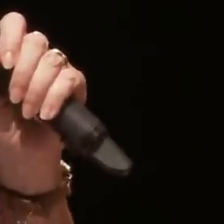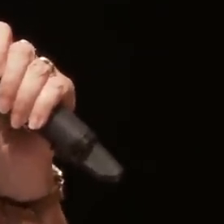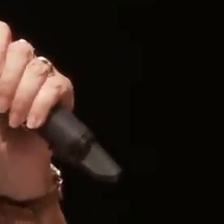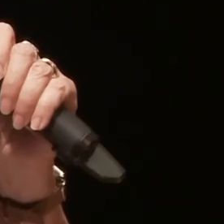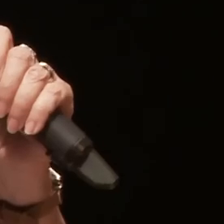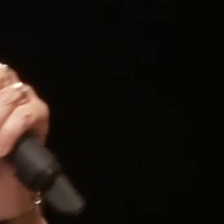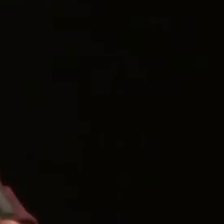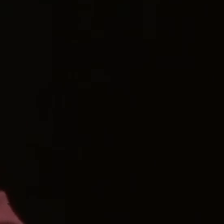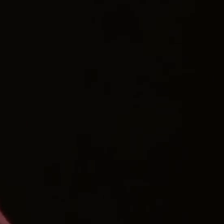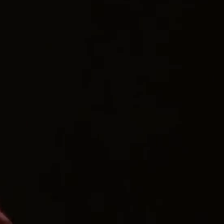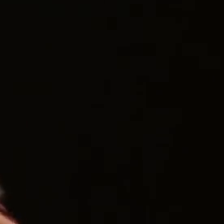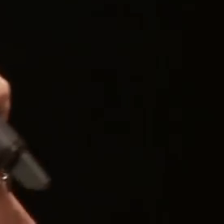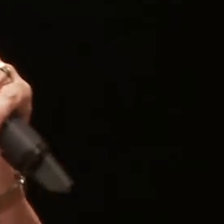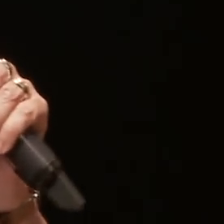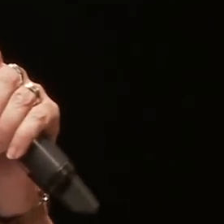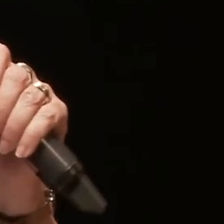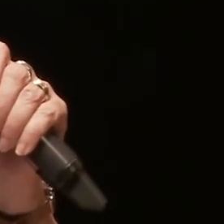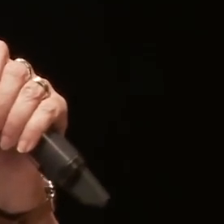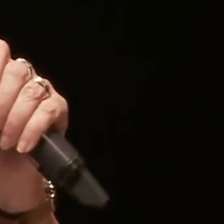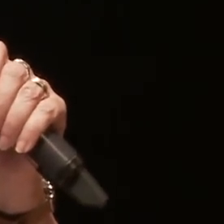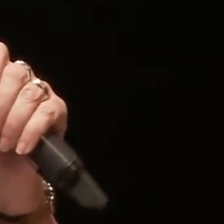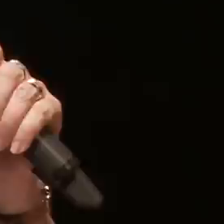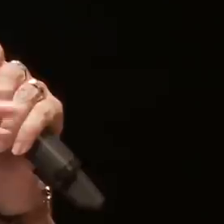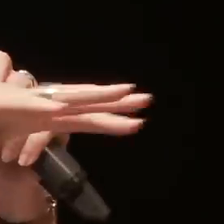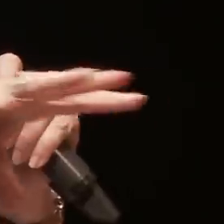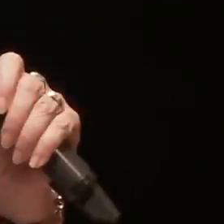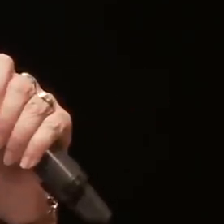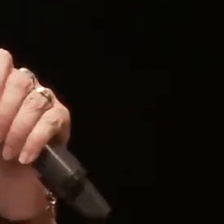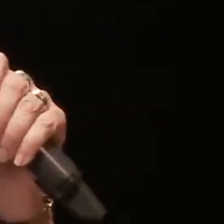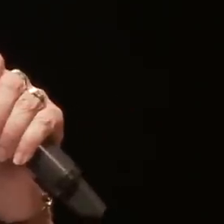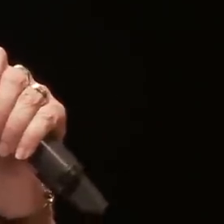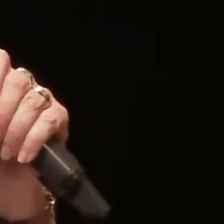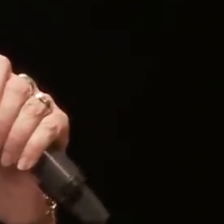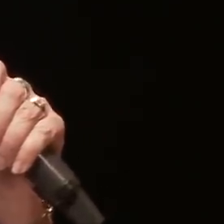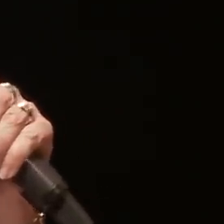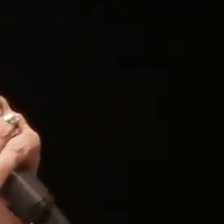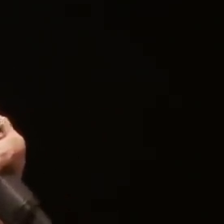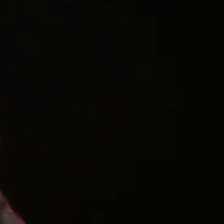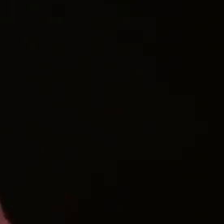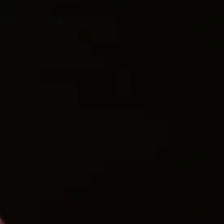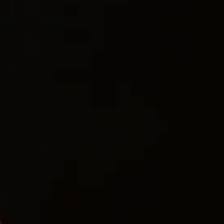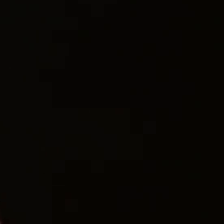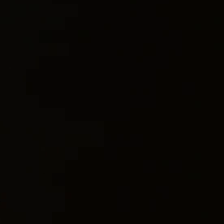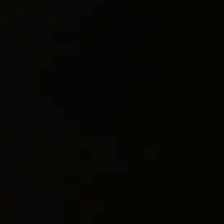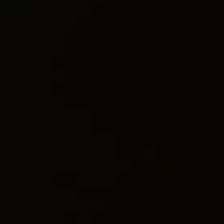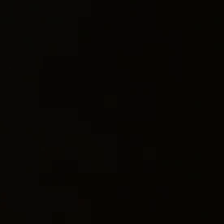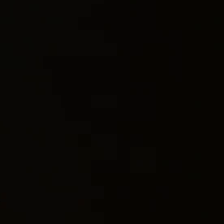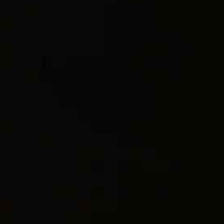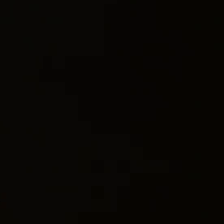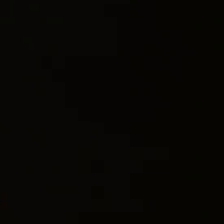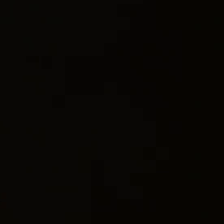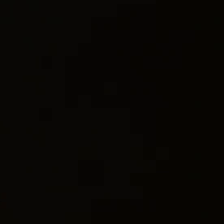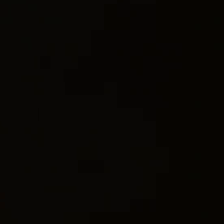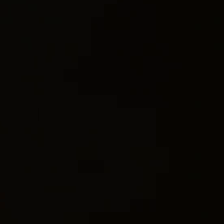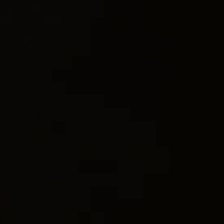sciences réservé aux sciences, cette bibliothèque fait, les bibliothécaires font toujours une table en relation avec le thème de notre conférence. Et